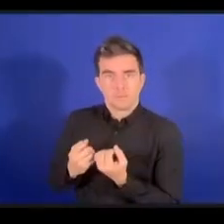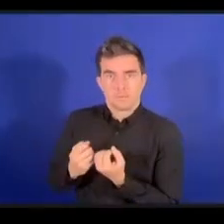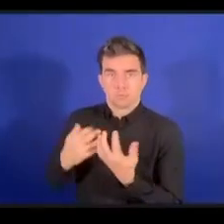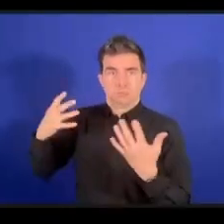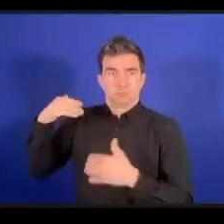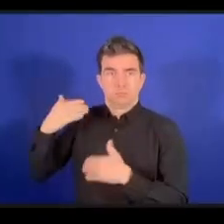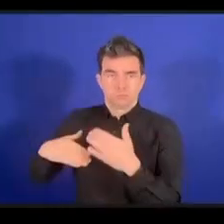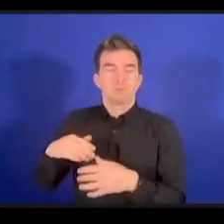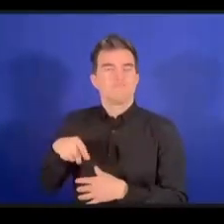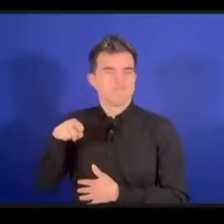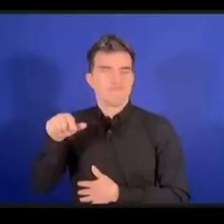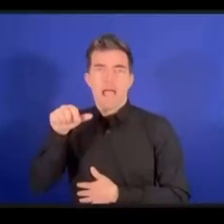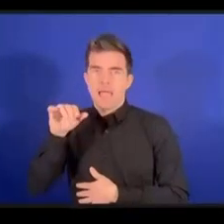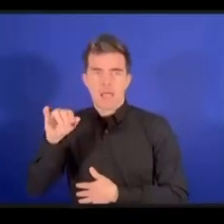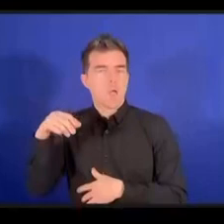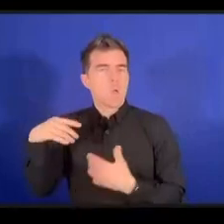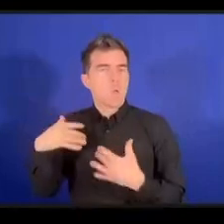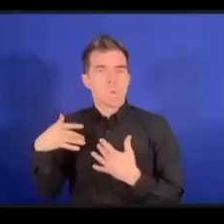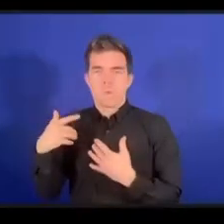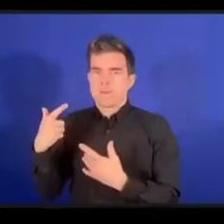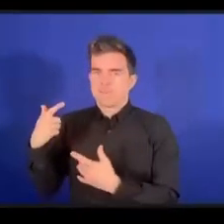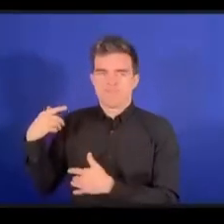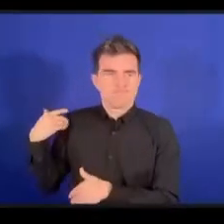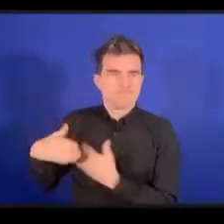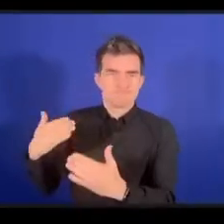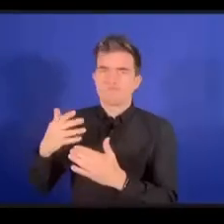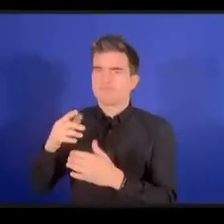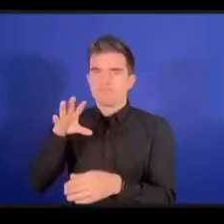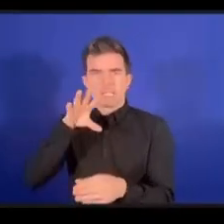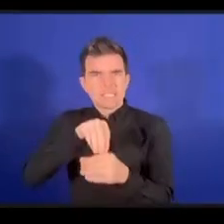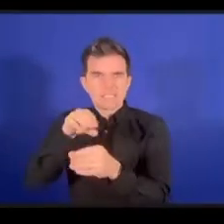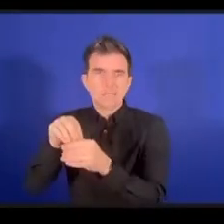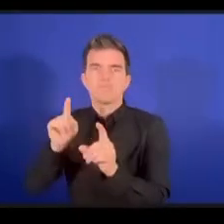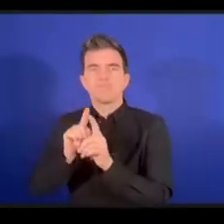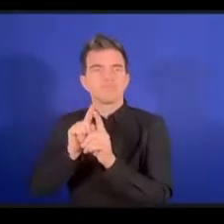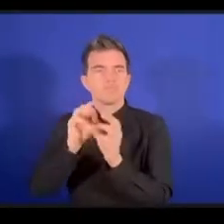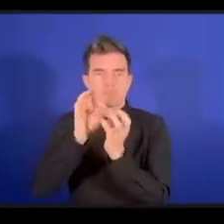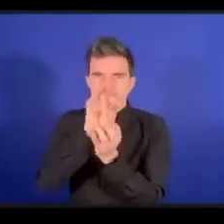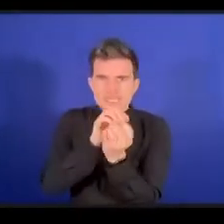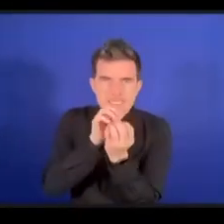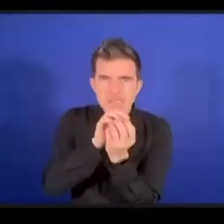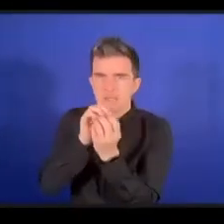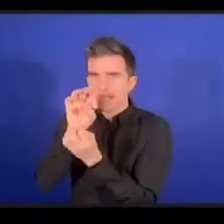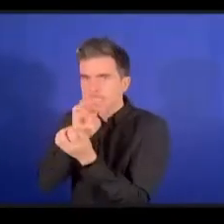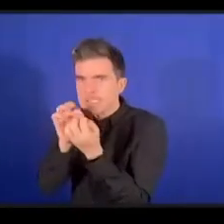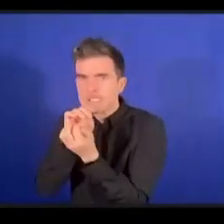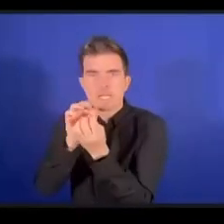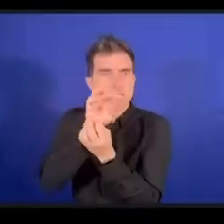人工智能呢已经用在很多的算法上，